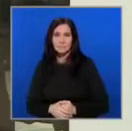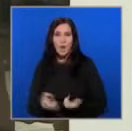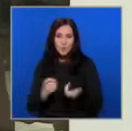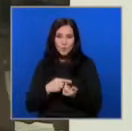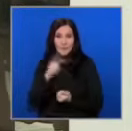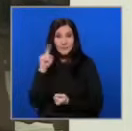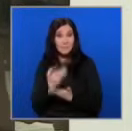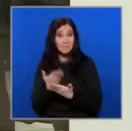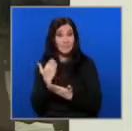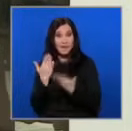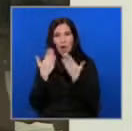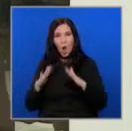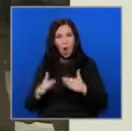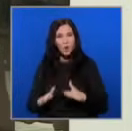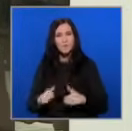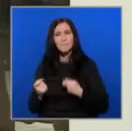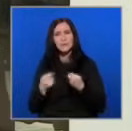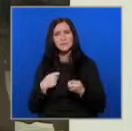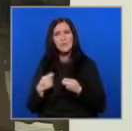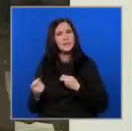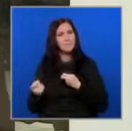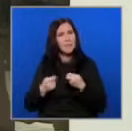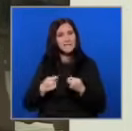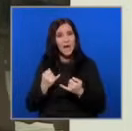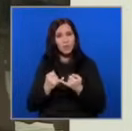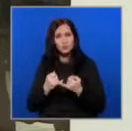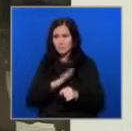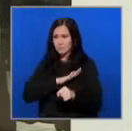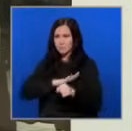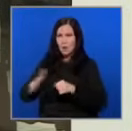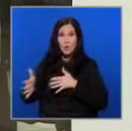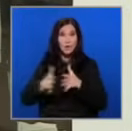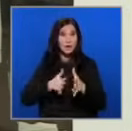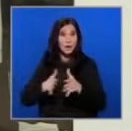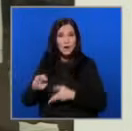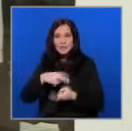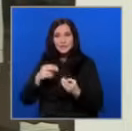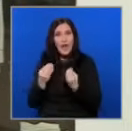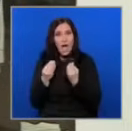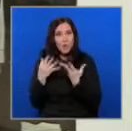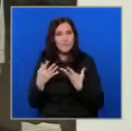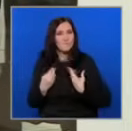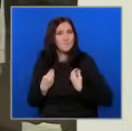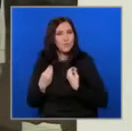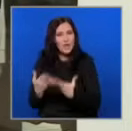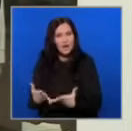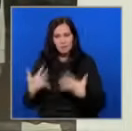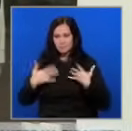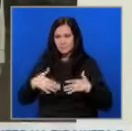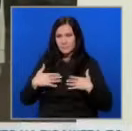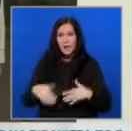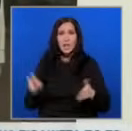Броени дни преди Коледа магазините и базарите в Русе са препълнени с хора в търсене на най-хубавия подарък. Дрехи